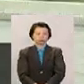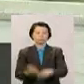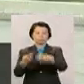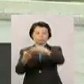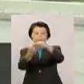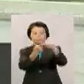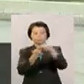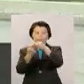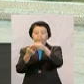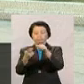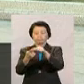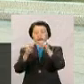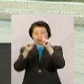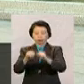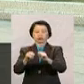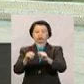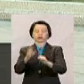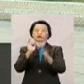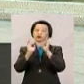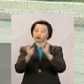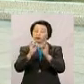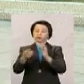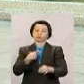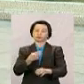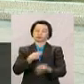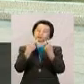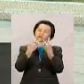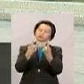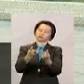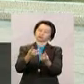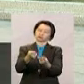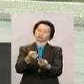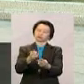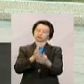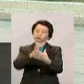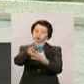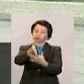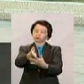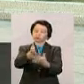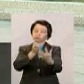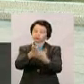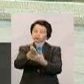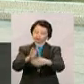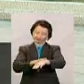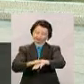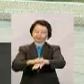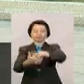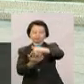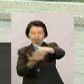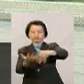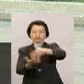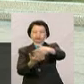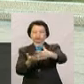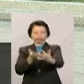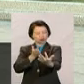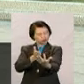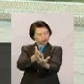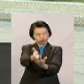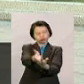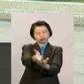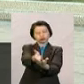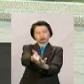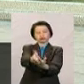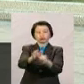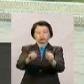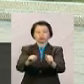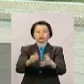Perpaduan tidak mustahil untuk dilakukan sekiranya kita melihat sesuatu itu merentasi tembok perkauman. Bagi menerobos tembok perkauman itu, ia